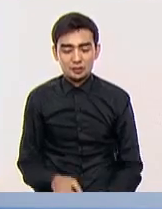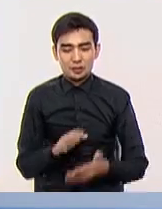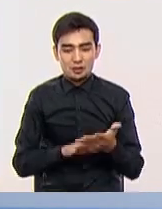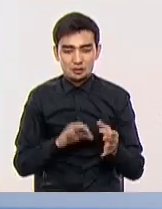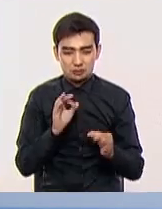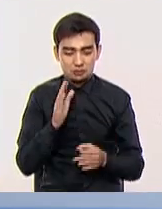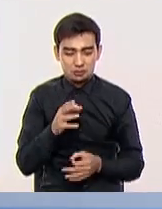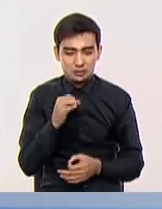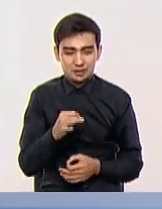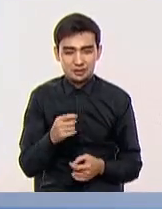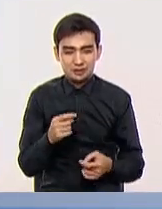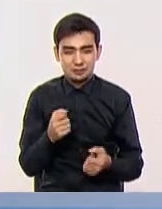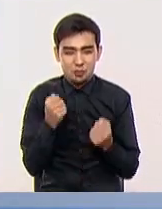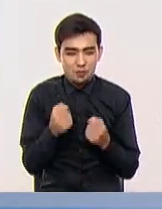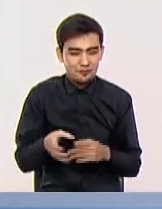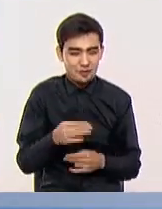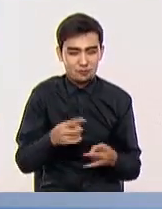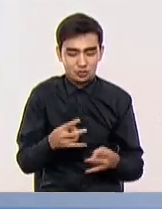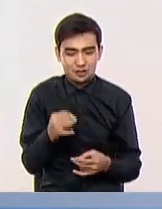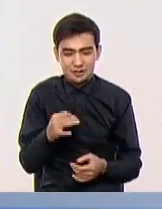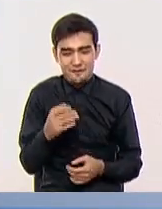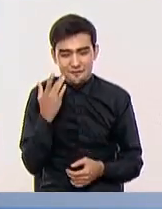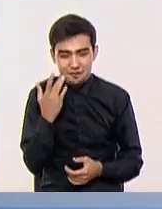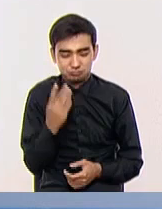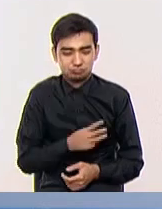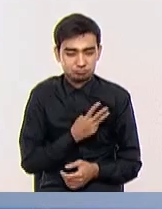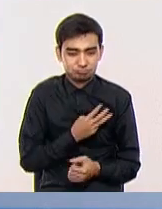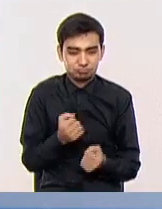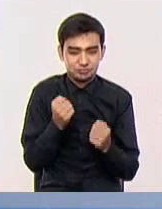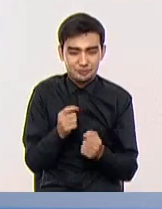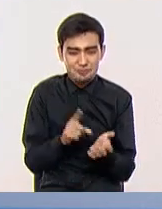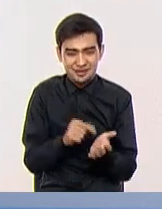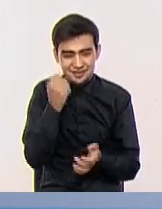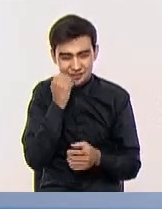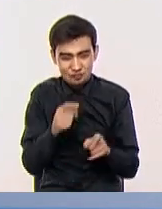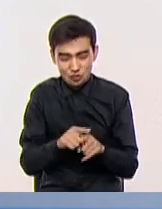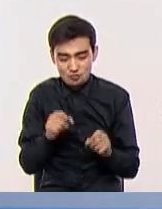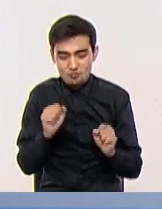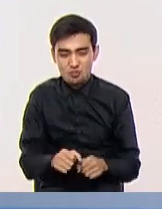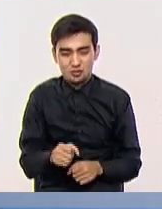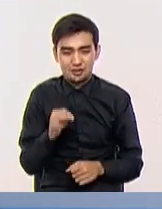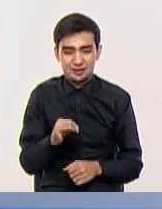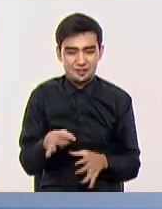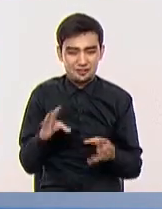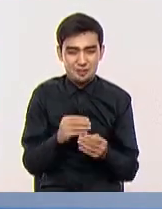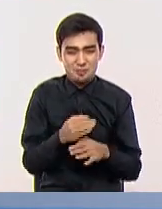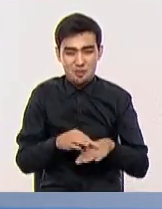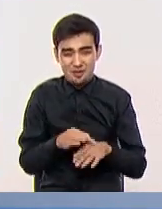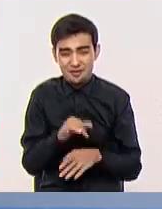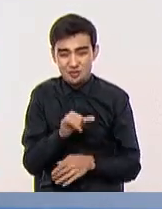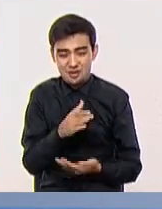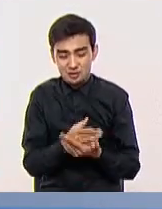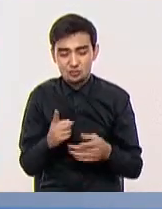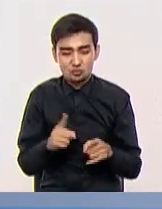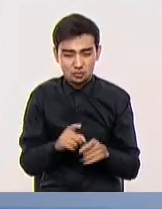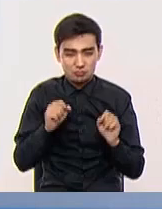Продолжаем выпуск. Спорт нужен всем. Заниматься физической активностью могут и пенсионеры, и даже несмотря на целый букет хронических болезней.